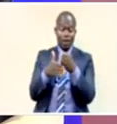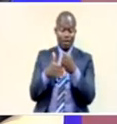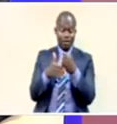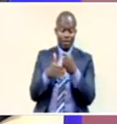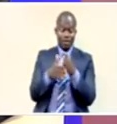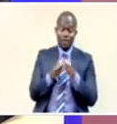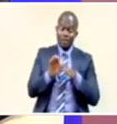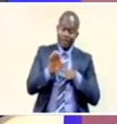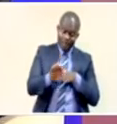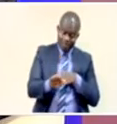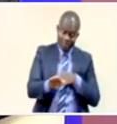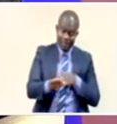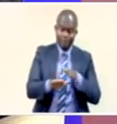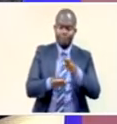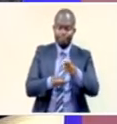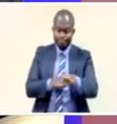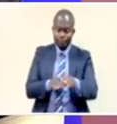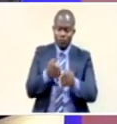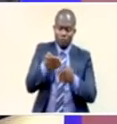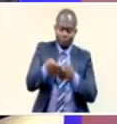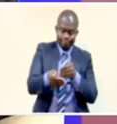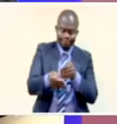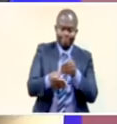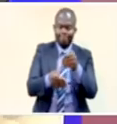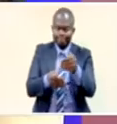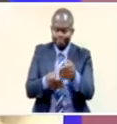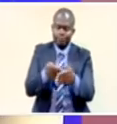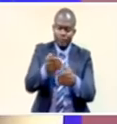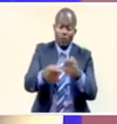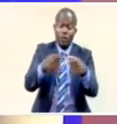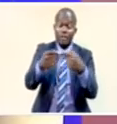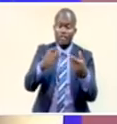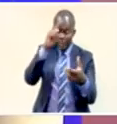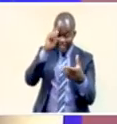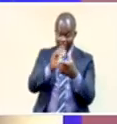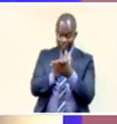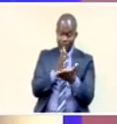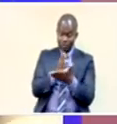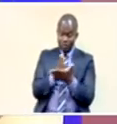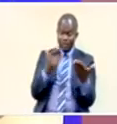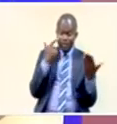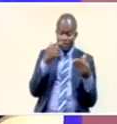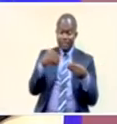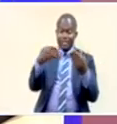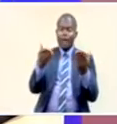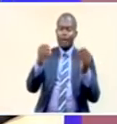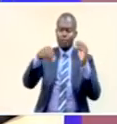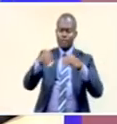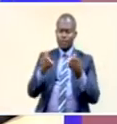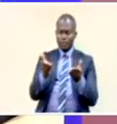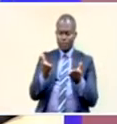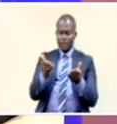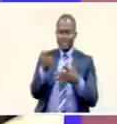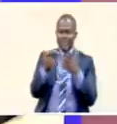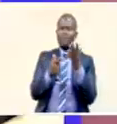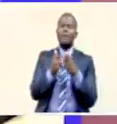utera intambwe imwe ugatera ya kabiri ugakomeza cyubaka kugeza igihe kibereye icyizere nyacyo gitanga n'ibyo